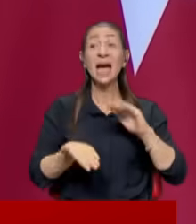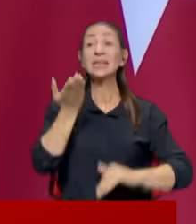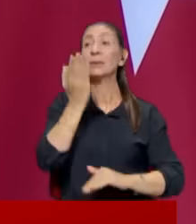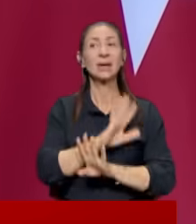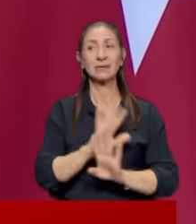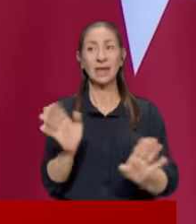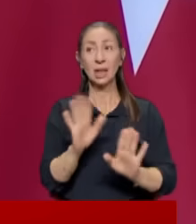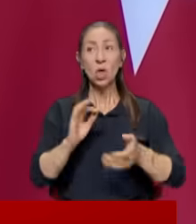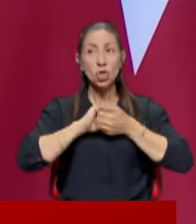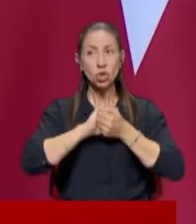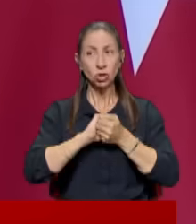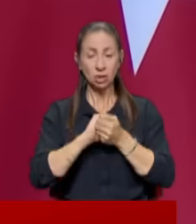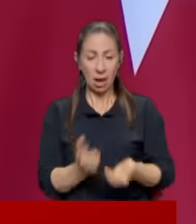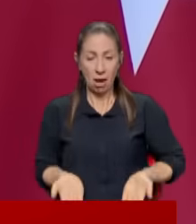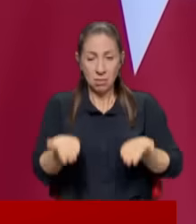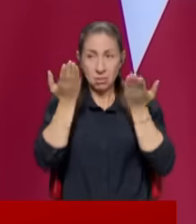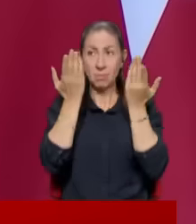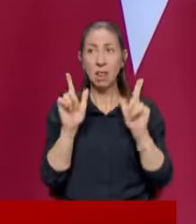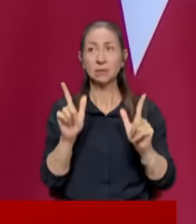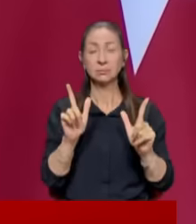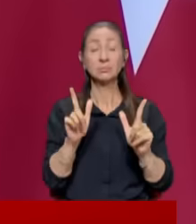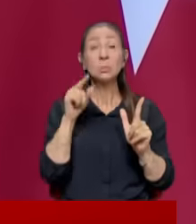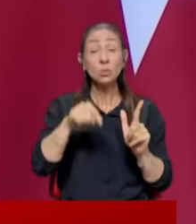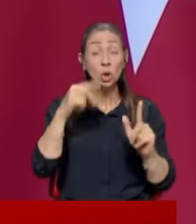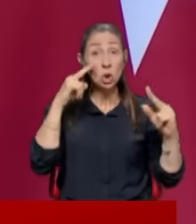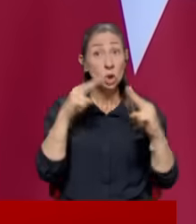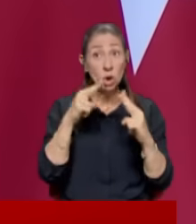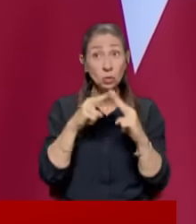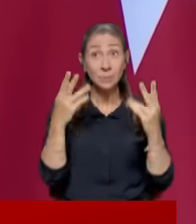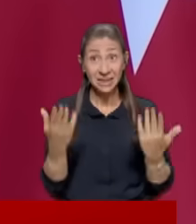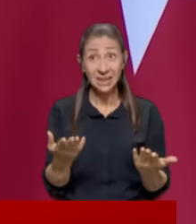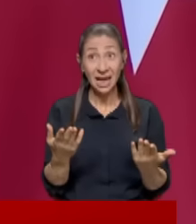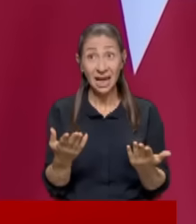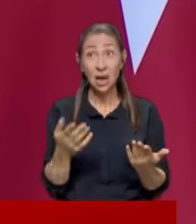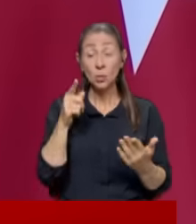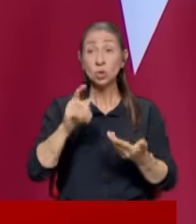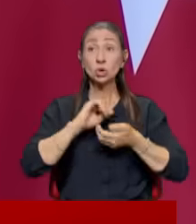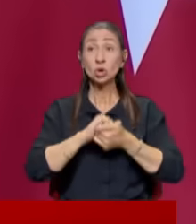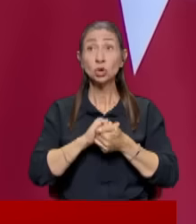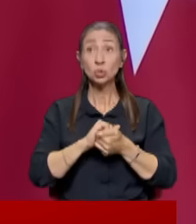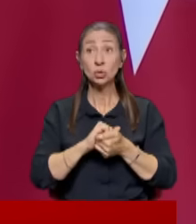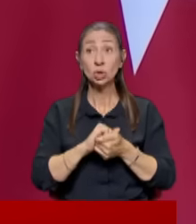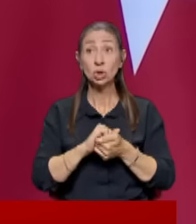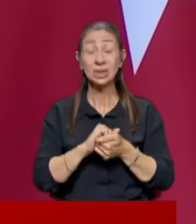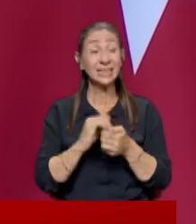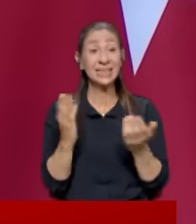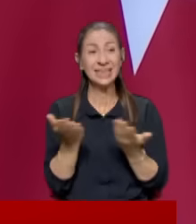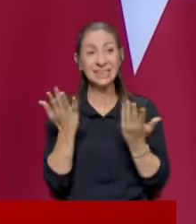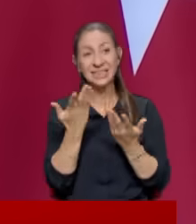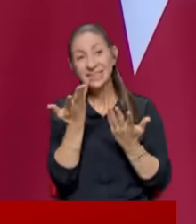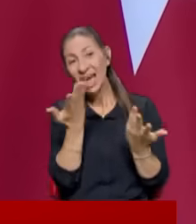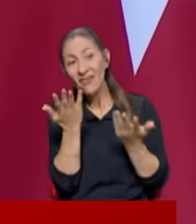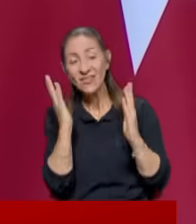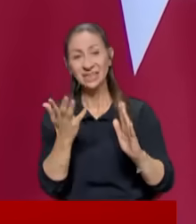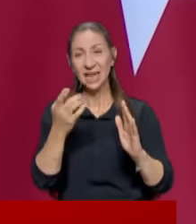değil, dostları artırmaktır. Ve bugünkü görüşmemizde de bu dostluğumuzu nasıl daha